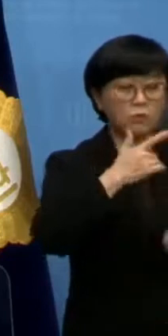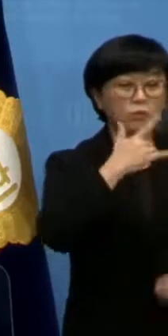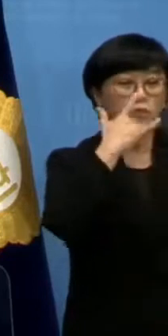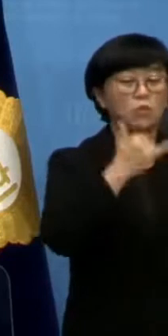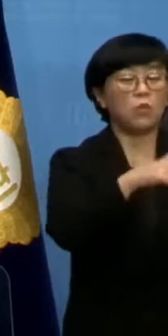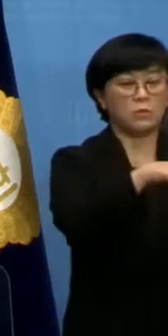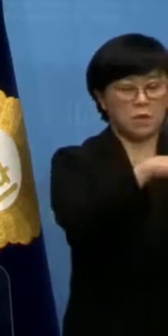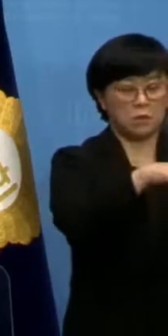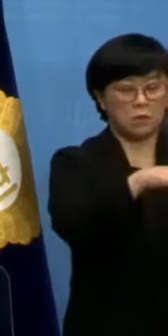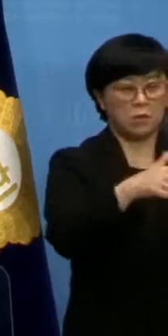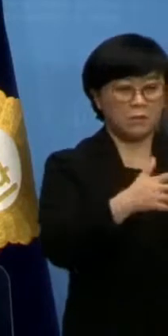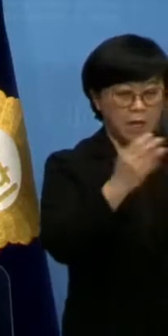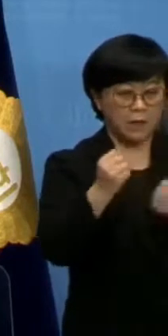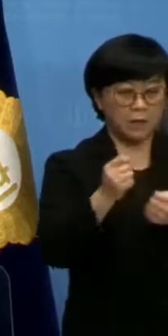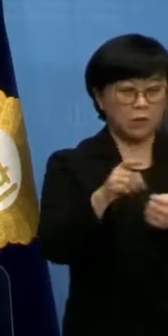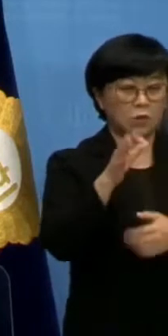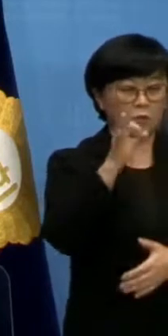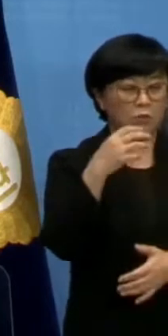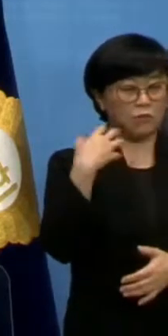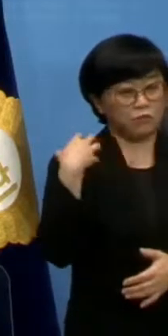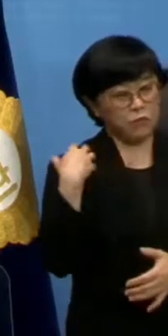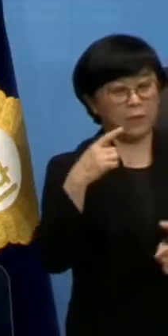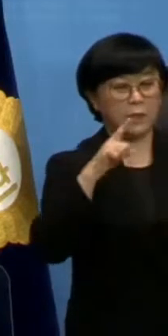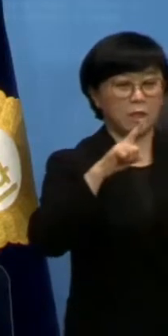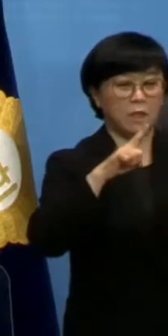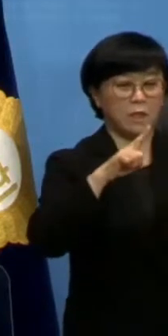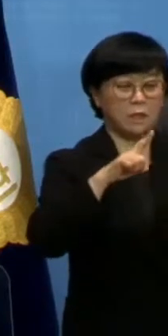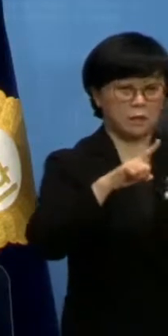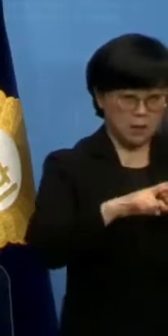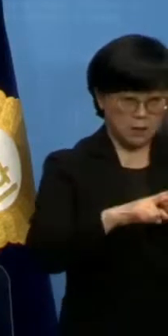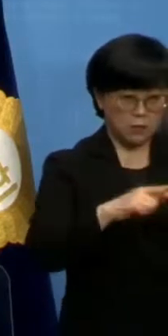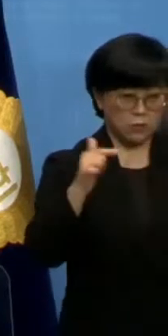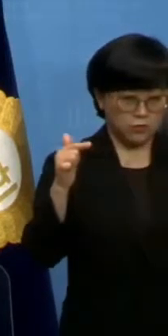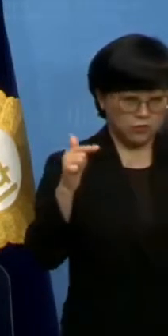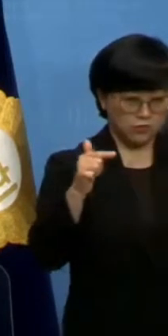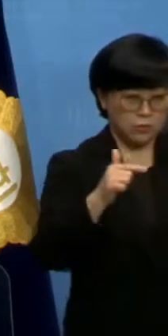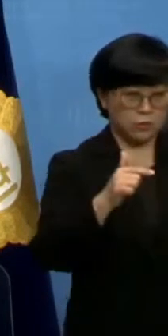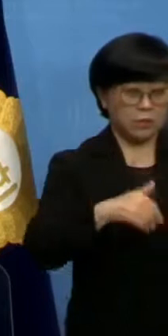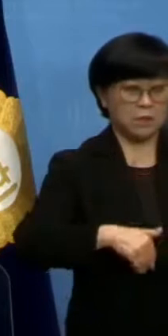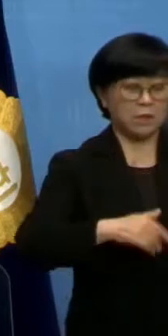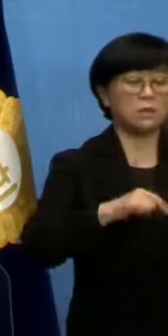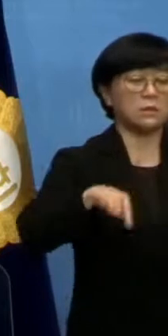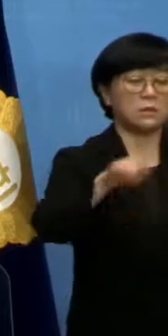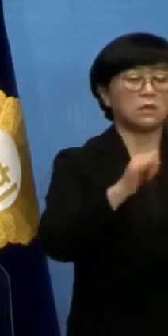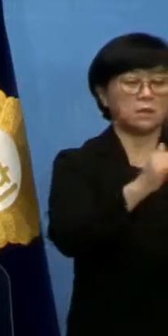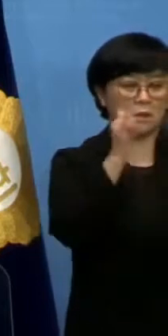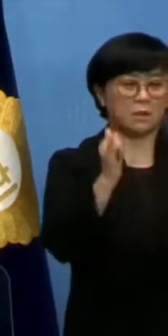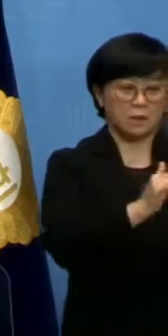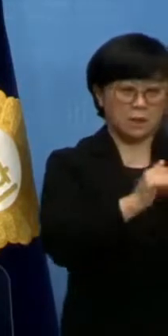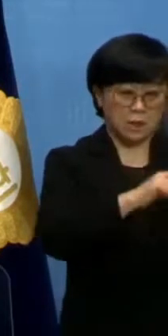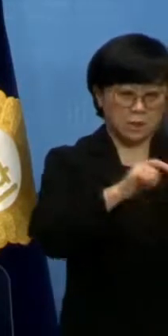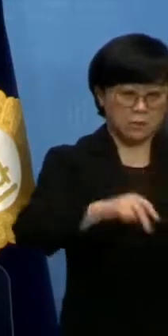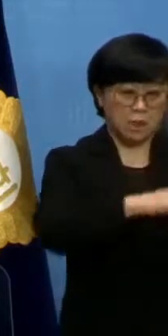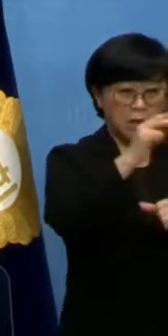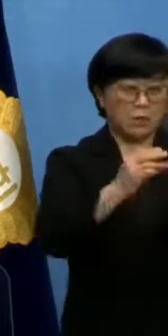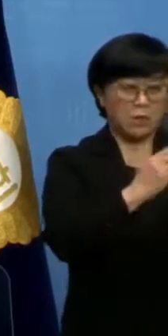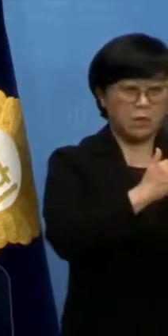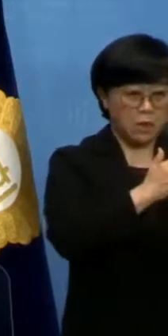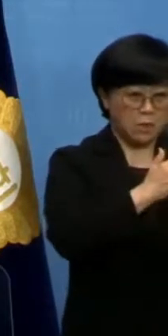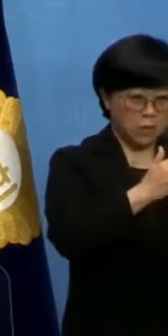학부모들에게 수천만 원의 등록금까지 부담지게 한다는 것은 그들의 사회적 재난으로 내모는